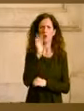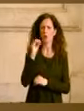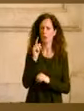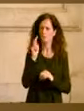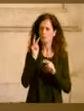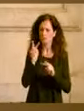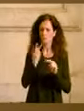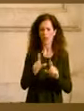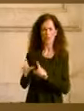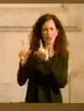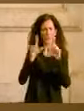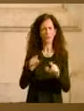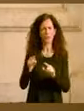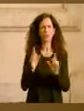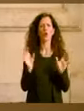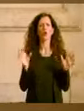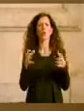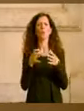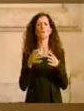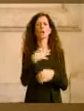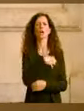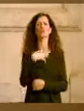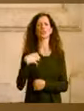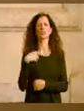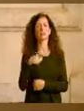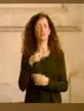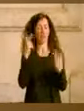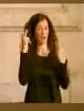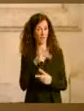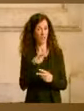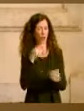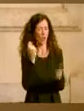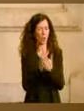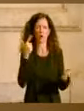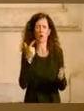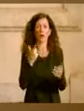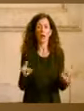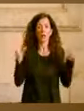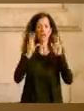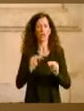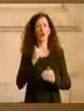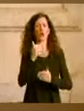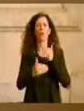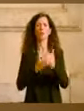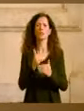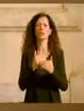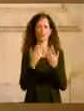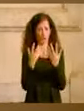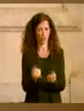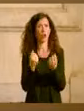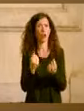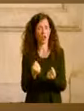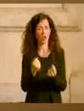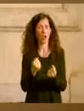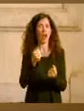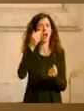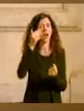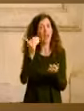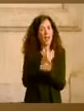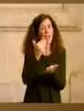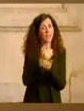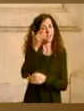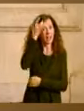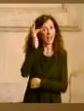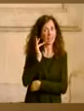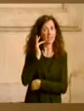dalla comunità scientifica sono considerati cardine per una ripartenza effettiva, magari senza rischio di ricaduta